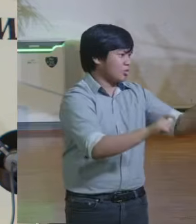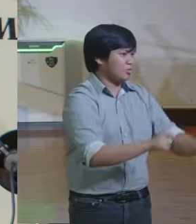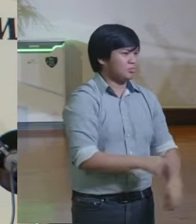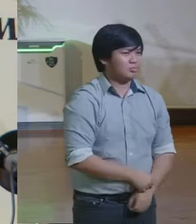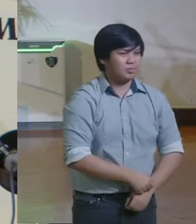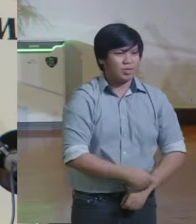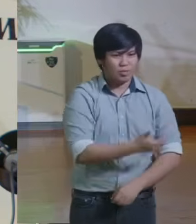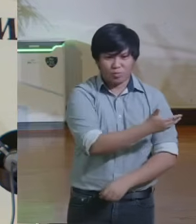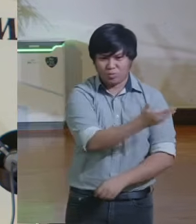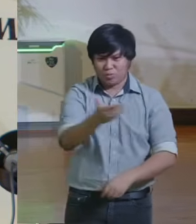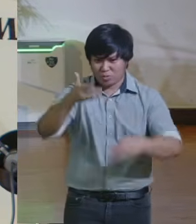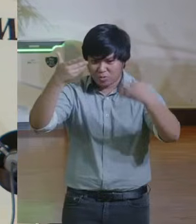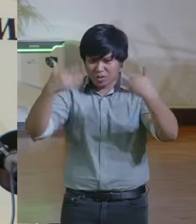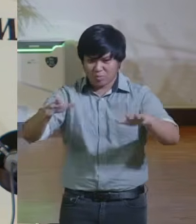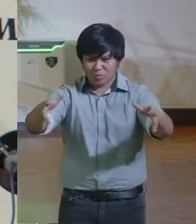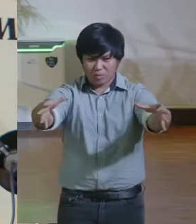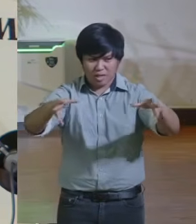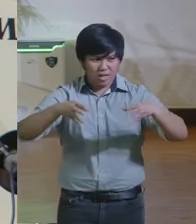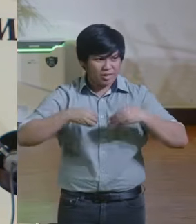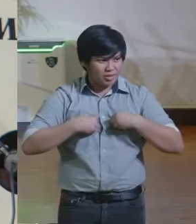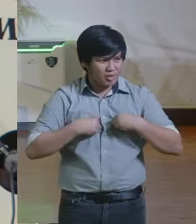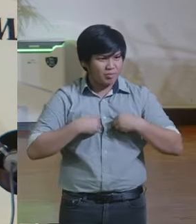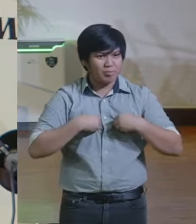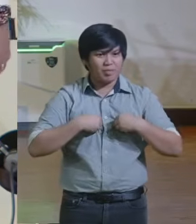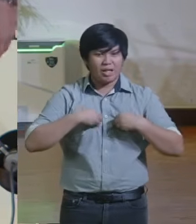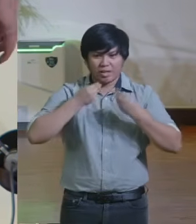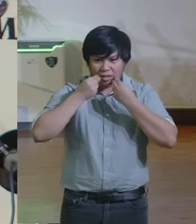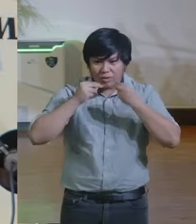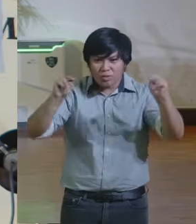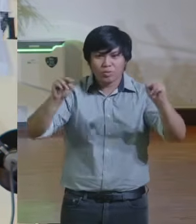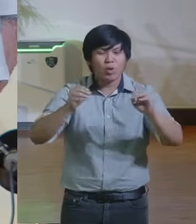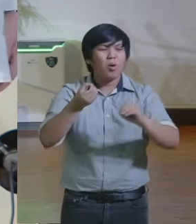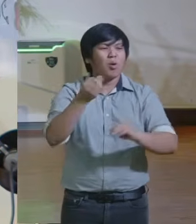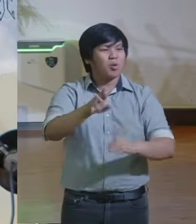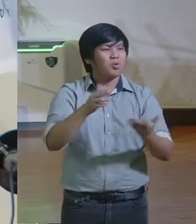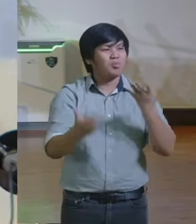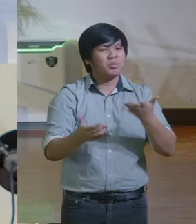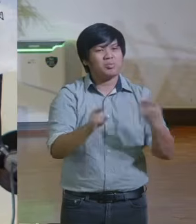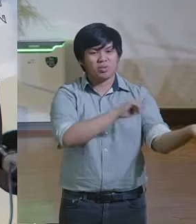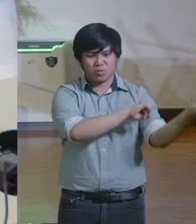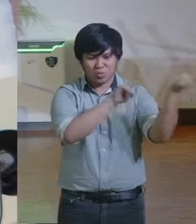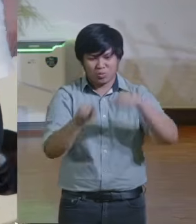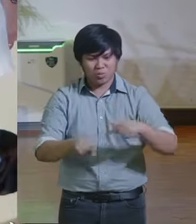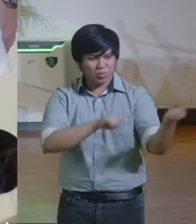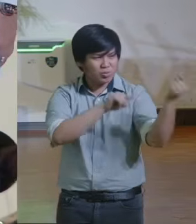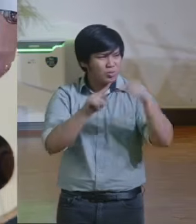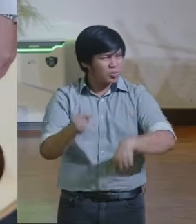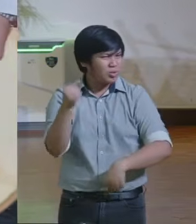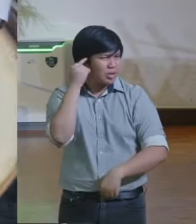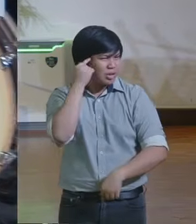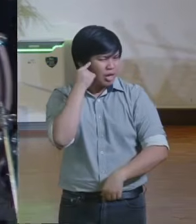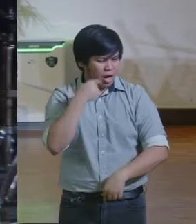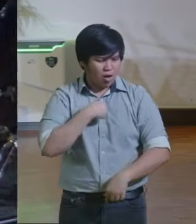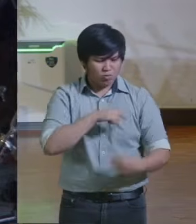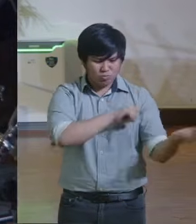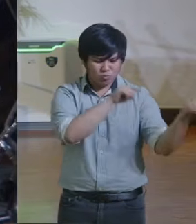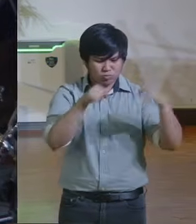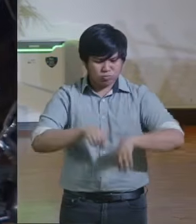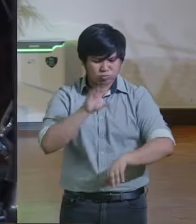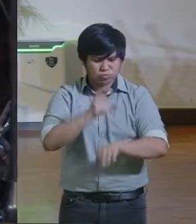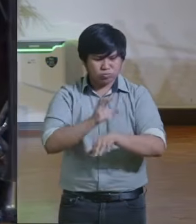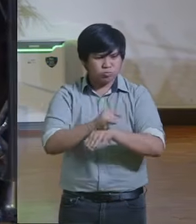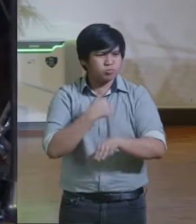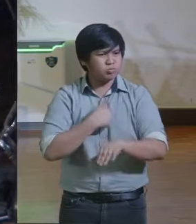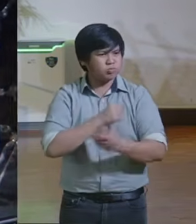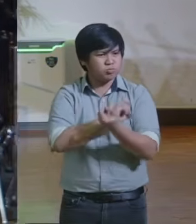ng kaligtasan? O kayo ba ay nagpupunta dito sa GCF dahil nananalig pa rin kayo na sa inyong pagpunta,